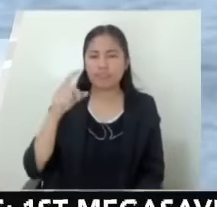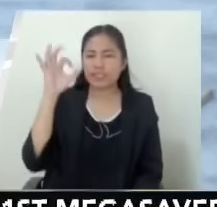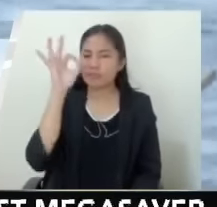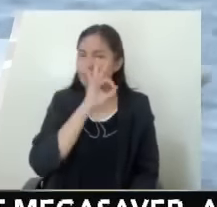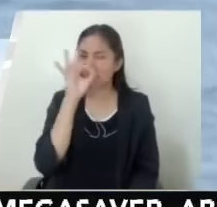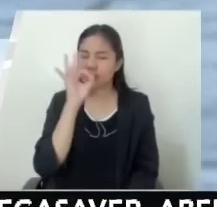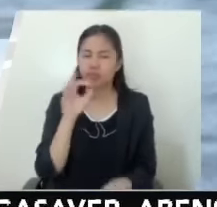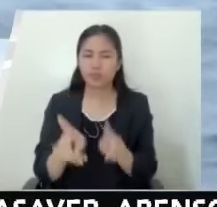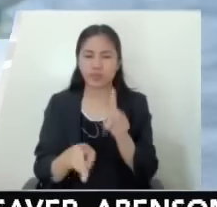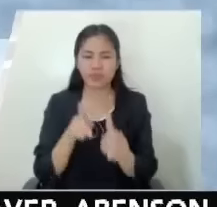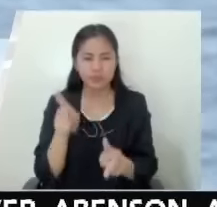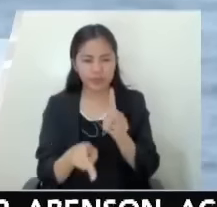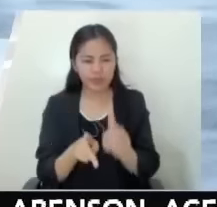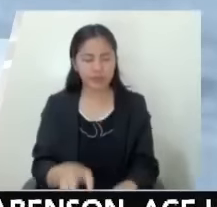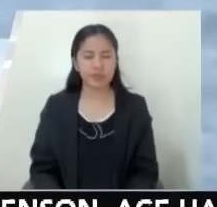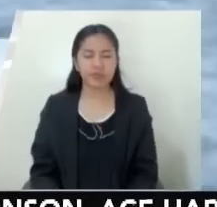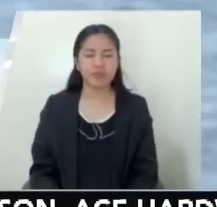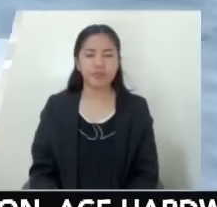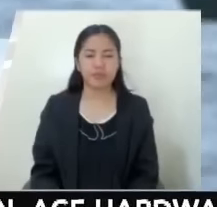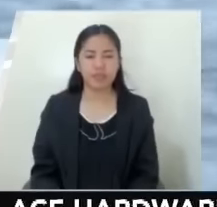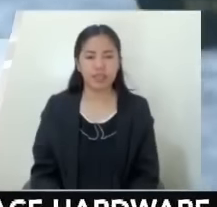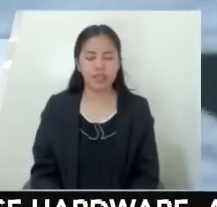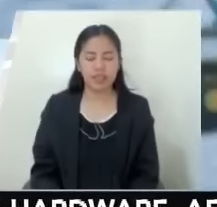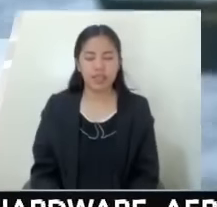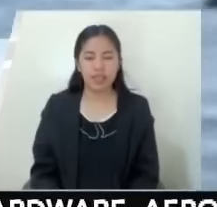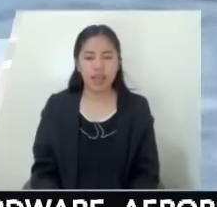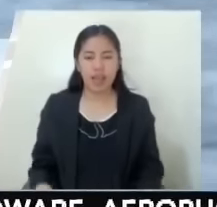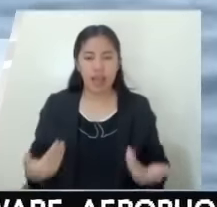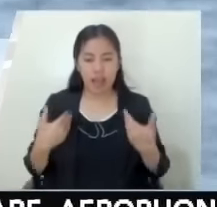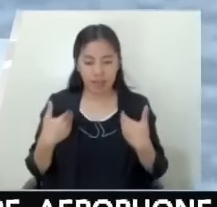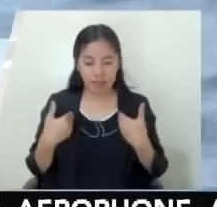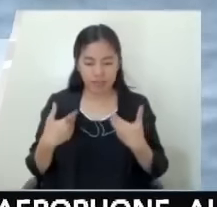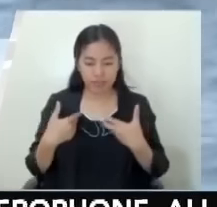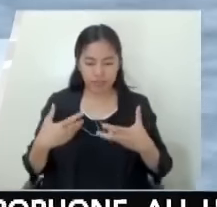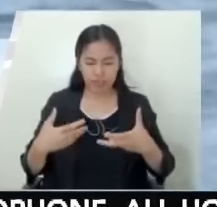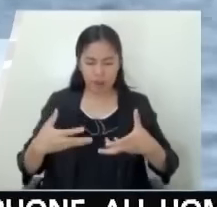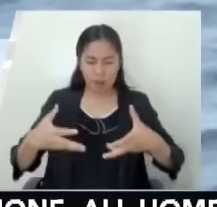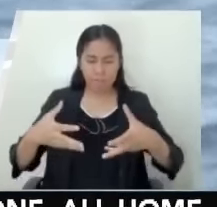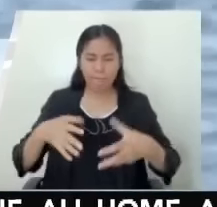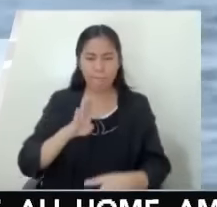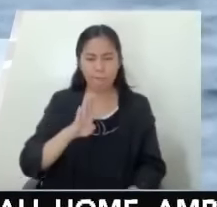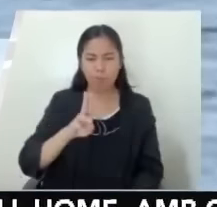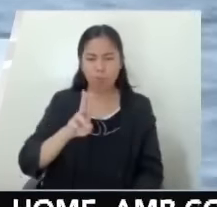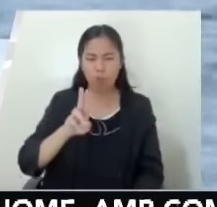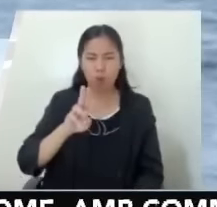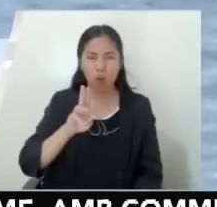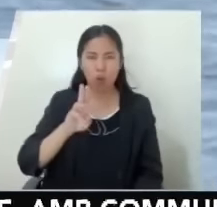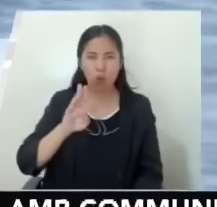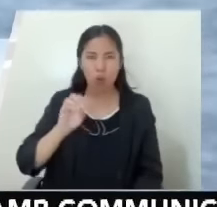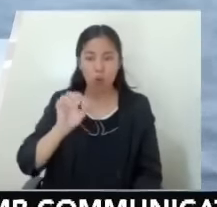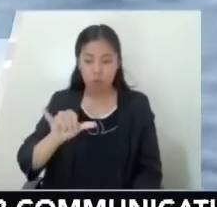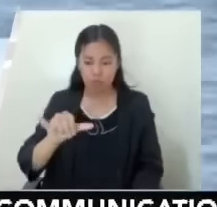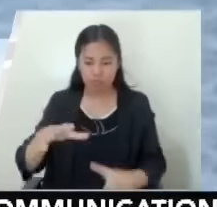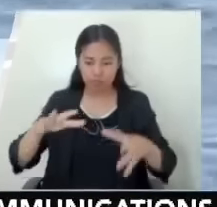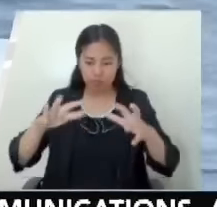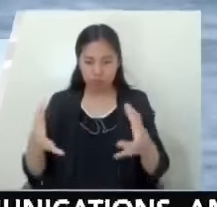nabanggit mo kanina, Rafi, ay maglalatag sila ng boya o yung boy, no, para isimbolikong ipakita